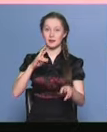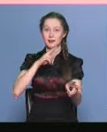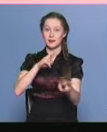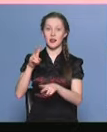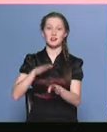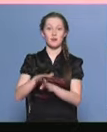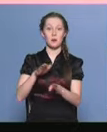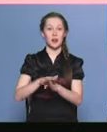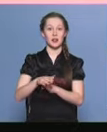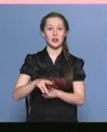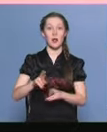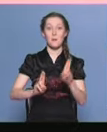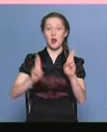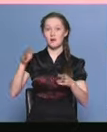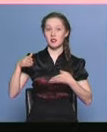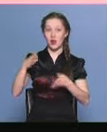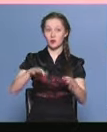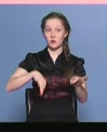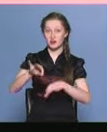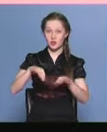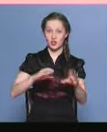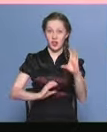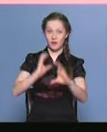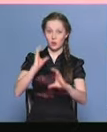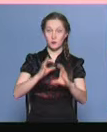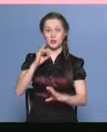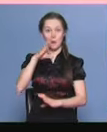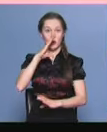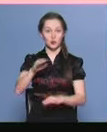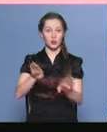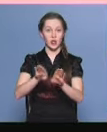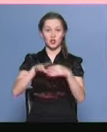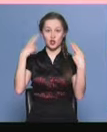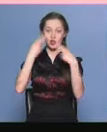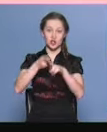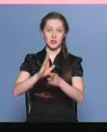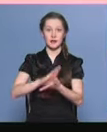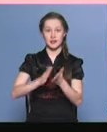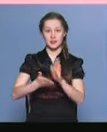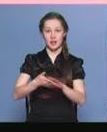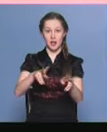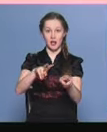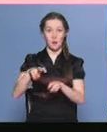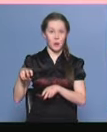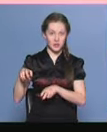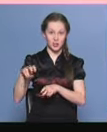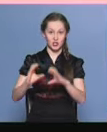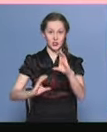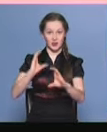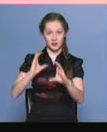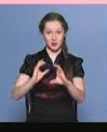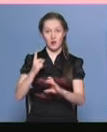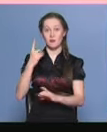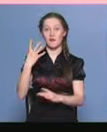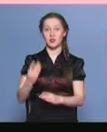правил дорожного движения водителями автобусов и маршруток, а также за техническим состоянием пассажирского транспорта. Первый же день рейдов